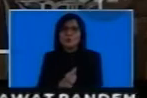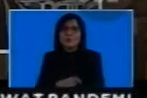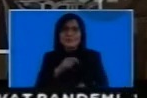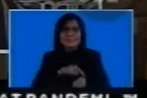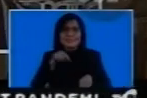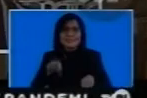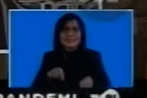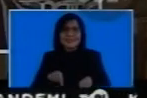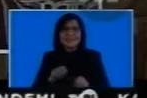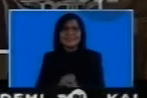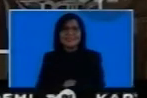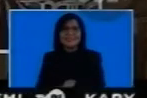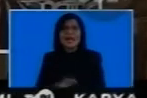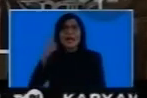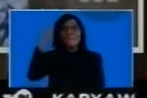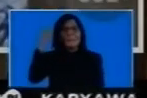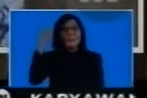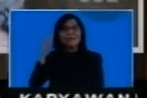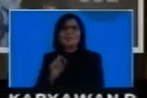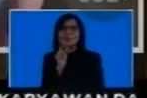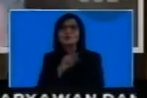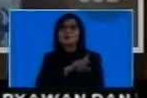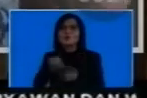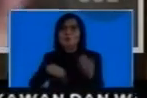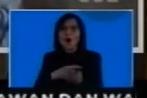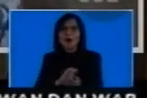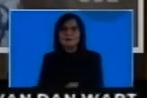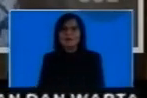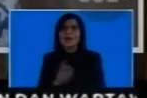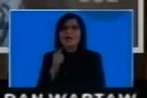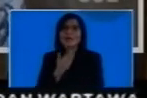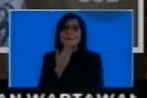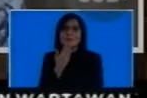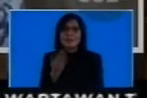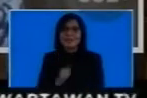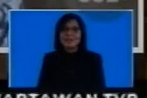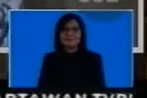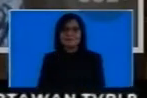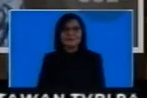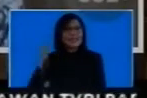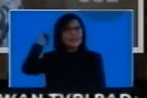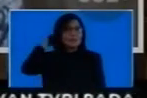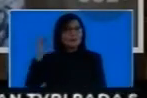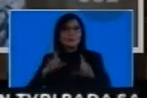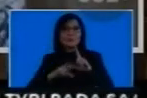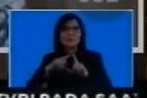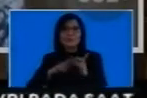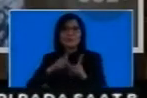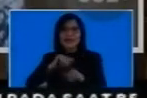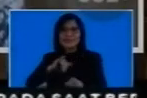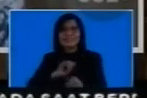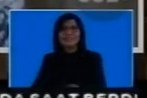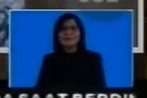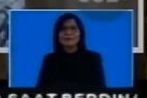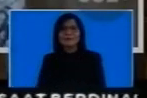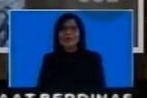saat pembelajaran ya bagi kita semua. Kalau boleh saya tanya, mungkin saya balik ke Bu Santi. Bu Santi, kira-kira apa sih